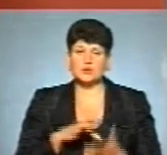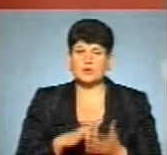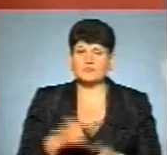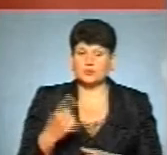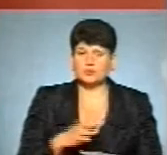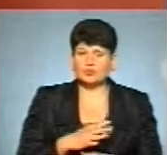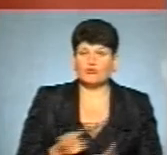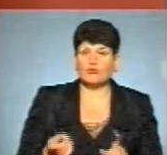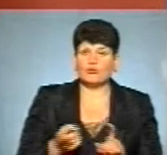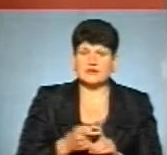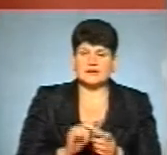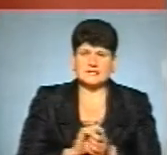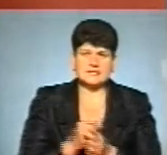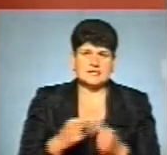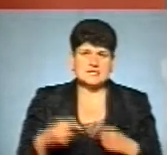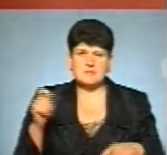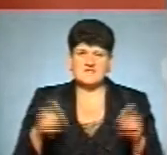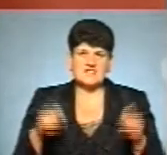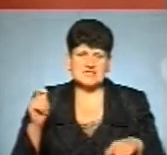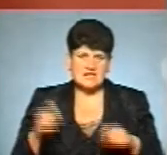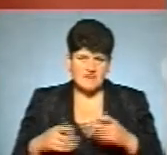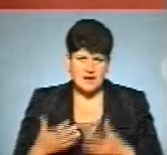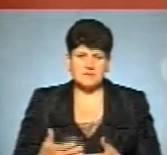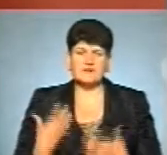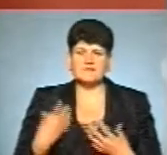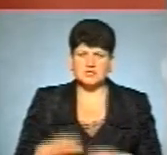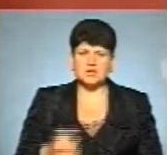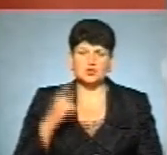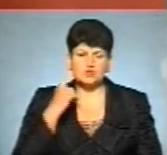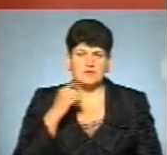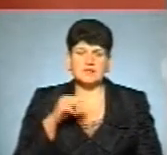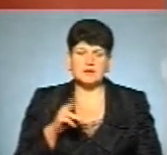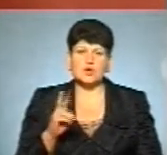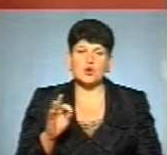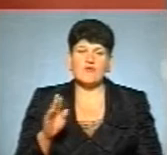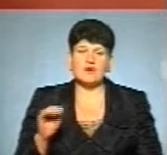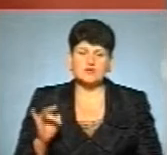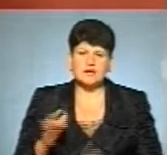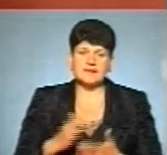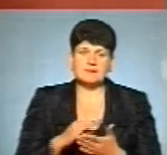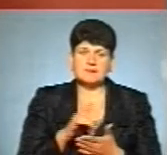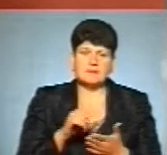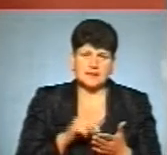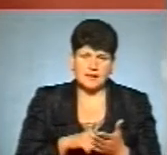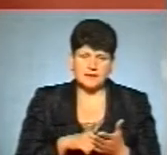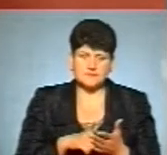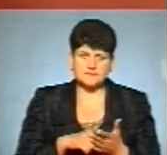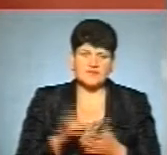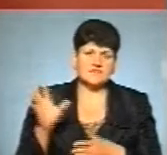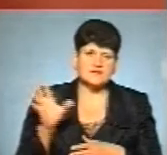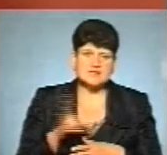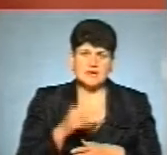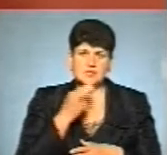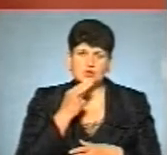області пов'язаний тісно із різними фестивалями. Ми, в принципі, вже почули від Тараса Ковальчука, що є під питанням взагалі